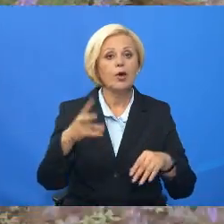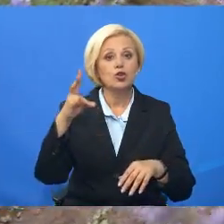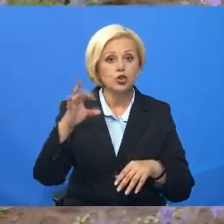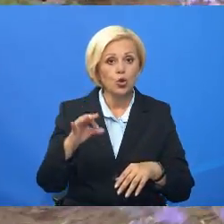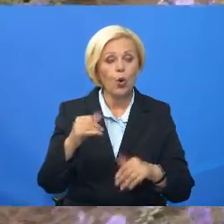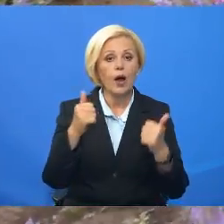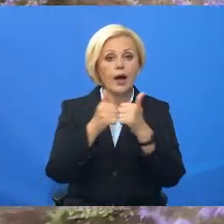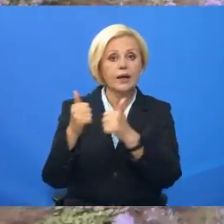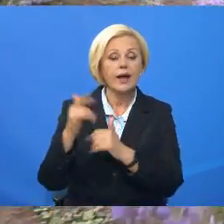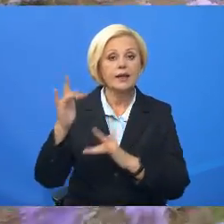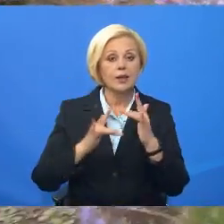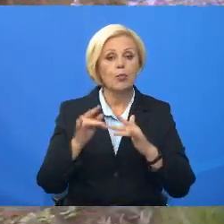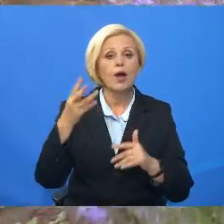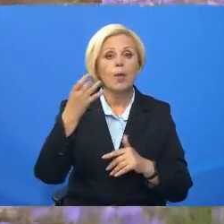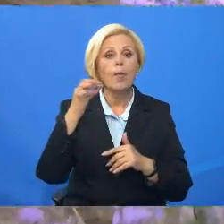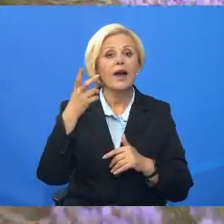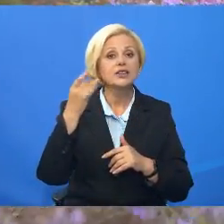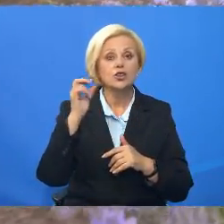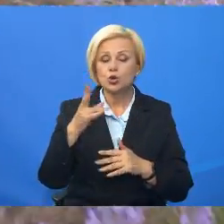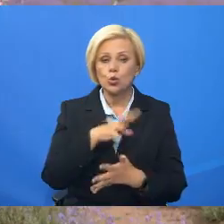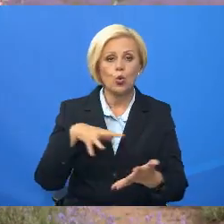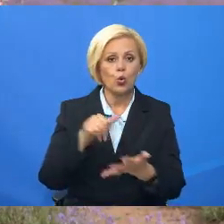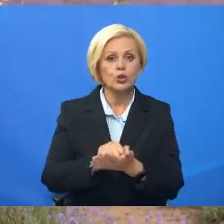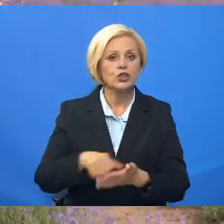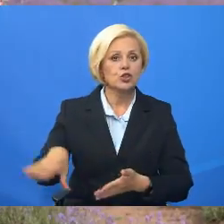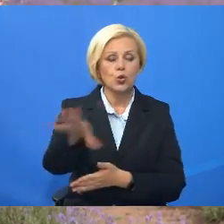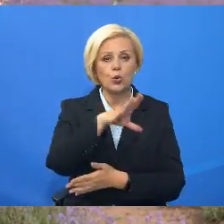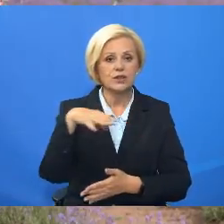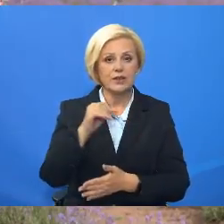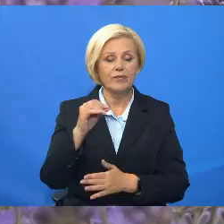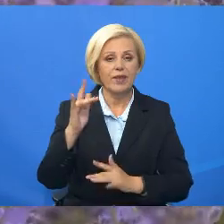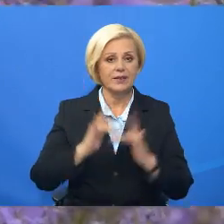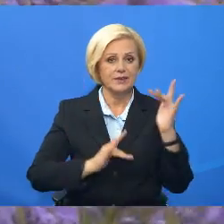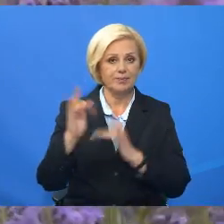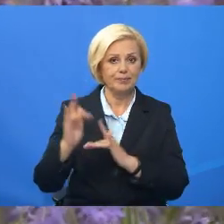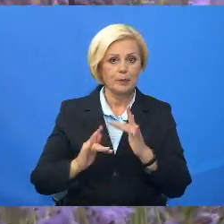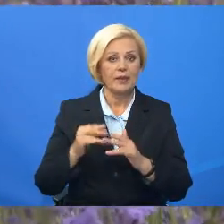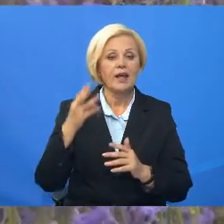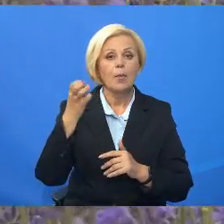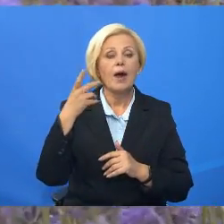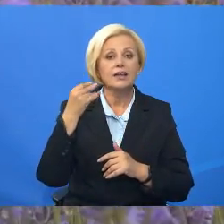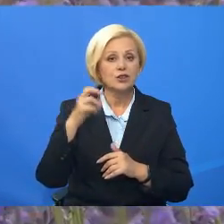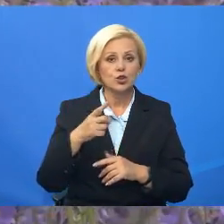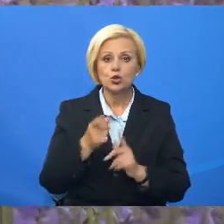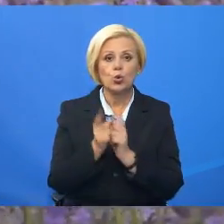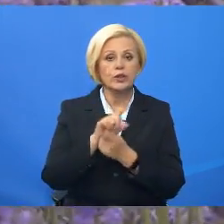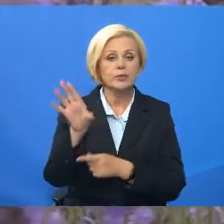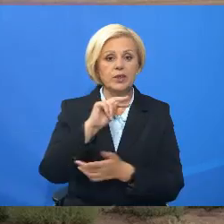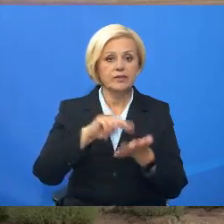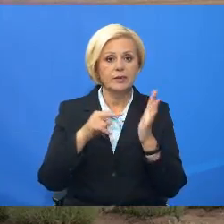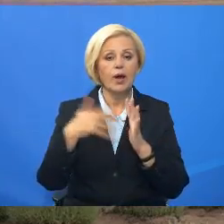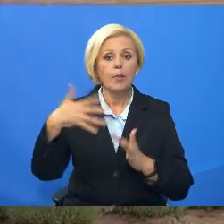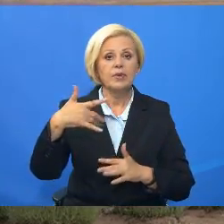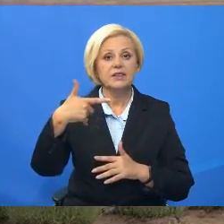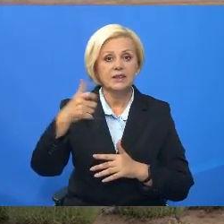вокруг лес майский жук уничтожил весь наш, скажем так, бизнес. Майский жук изменил все планы. 50